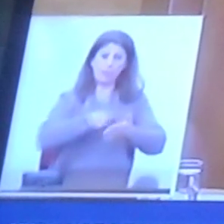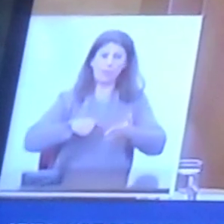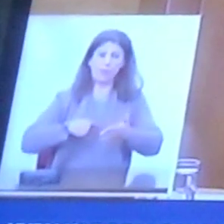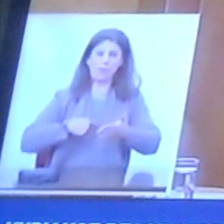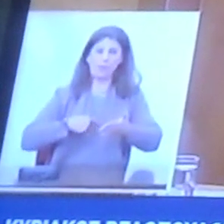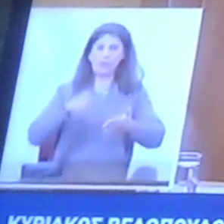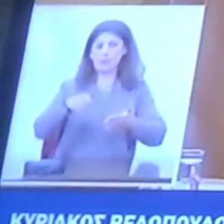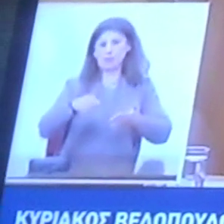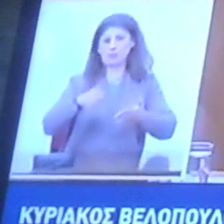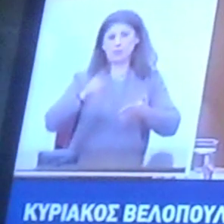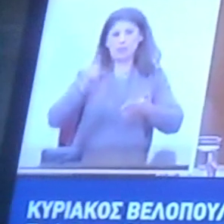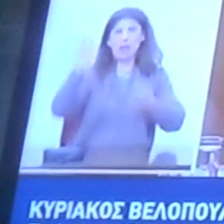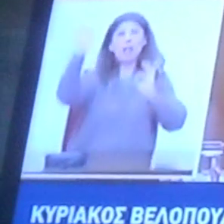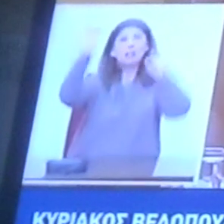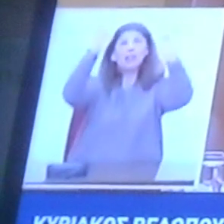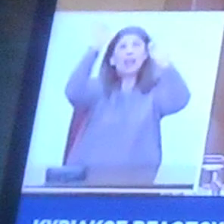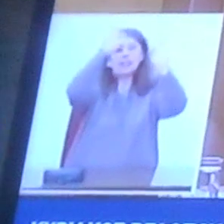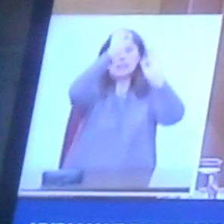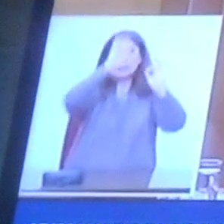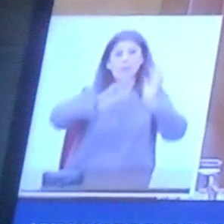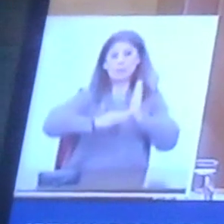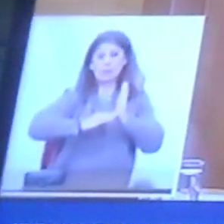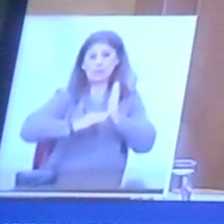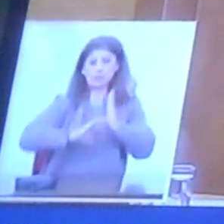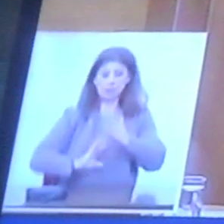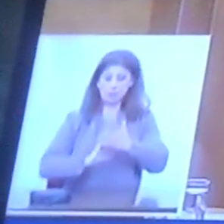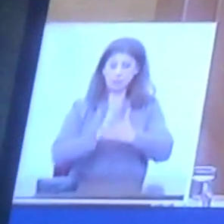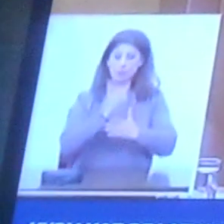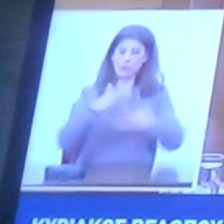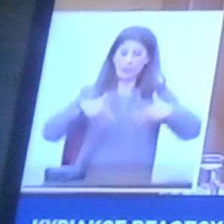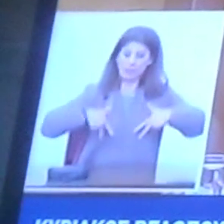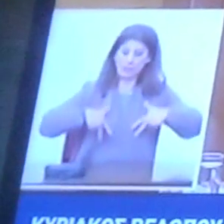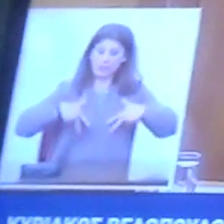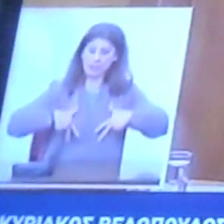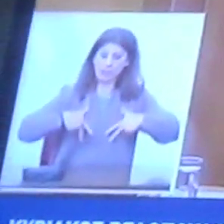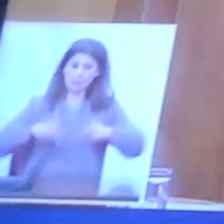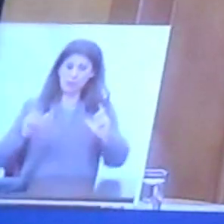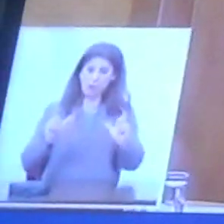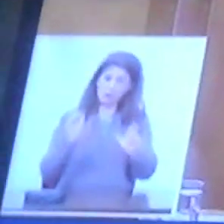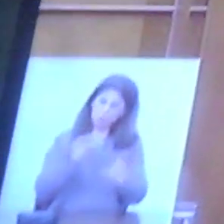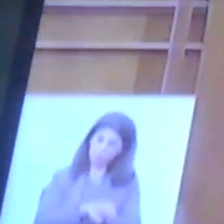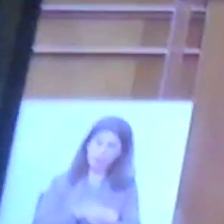Υπηρεσίας για την πρόοδο της κυβερνοασφάλειας, στο οποίο συμμετέχει και η Ελλάδα.